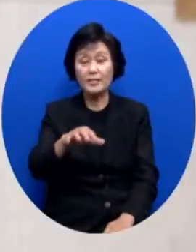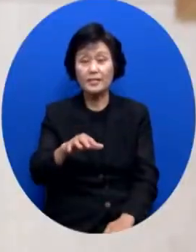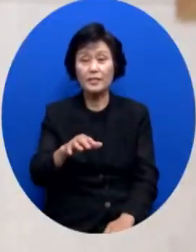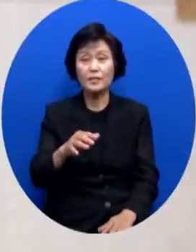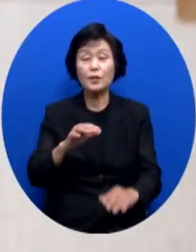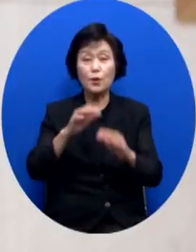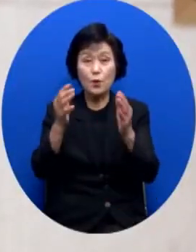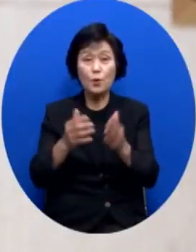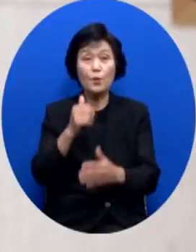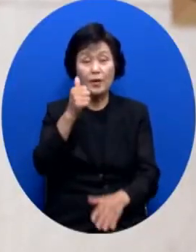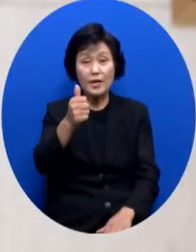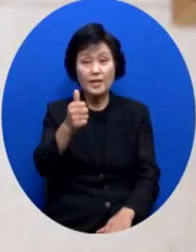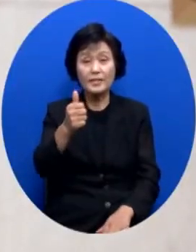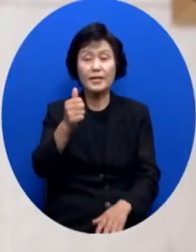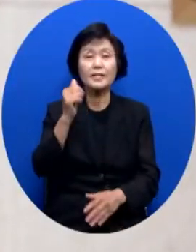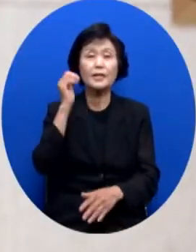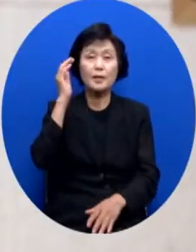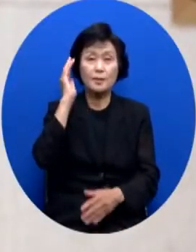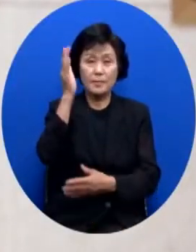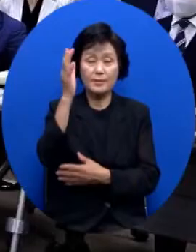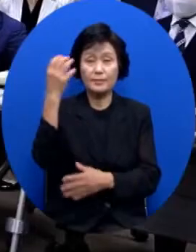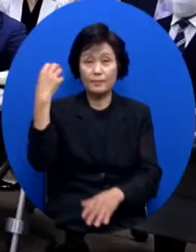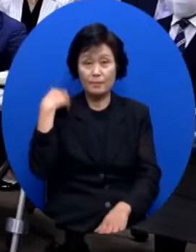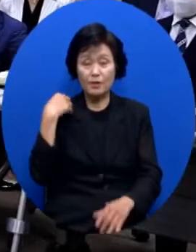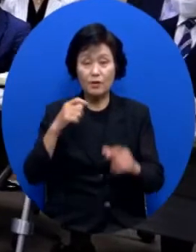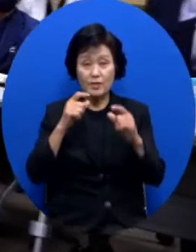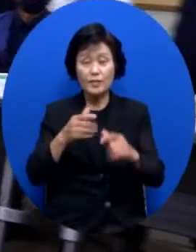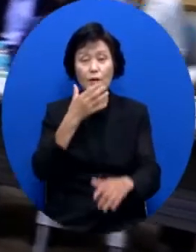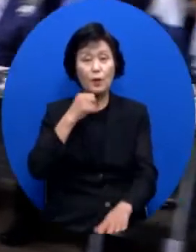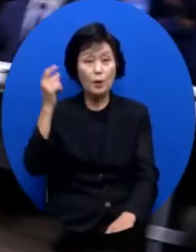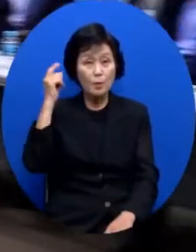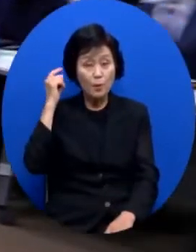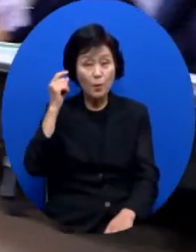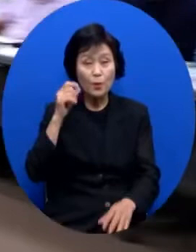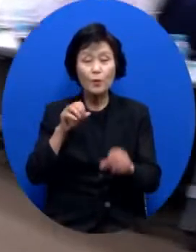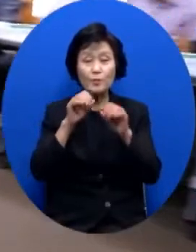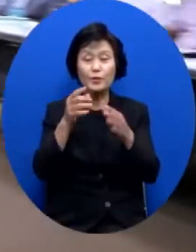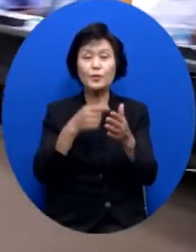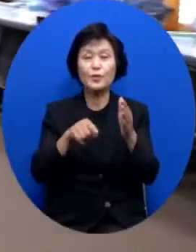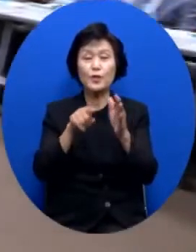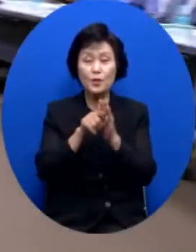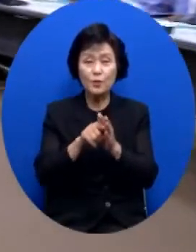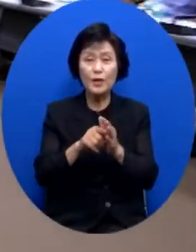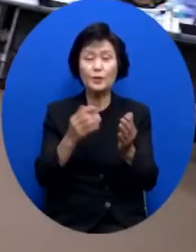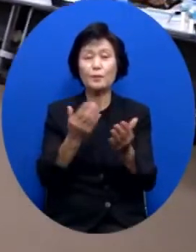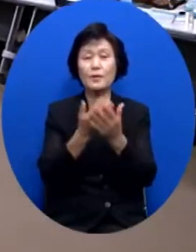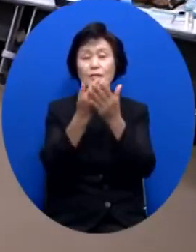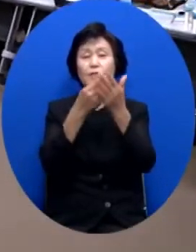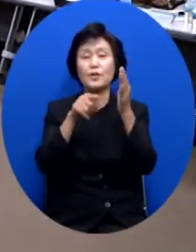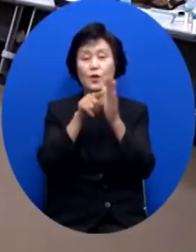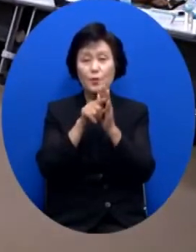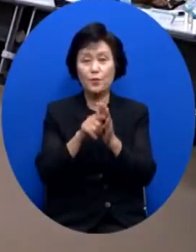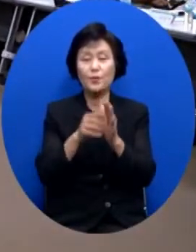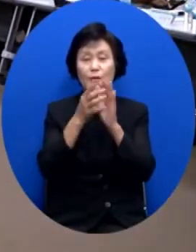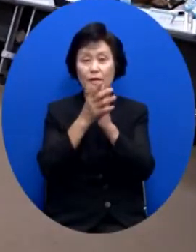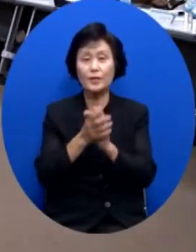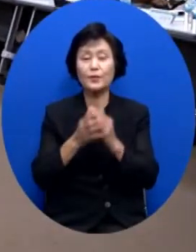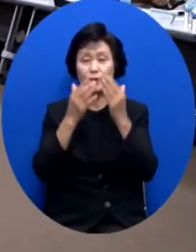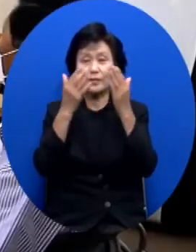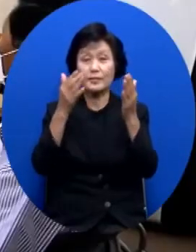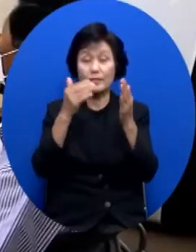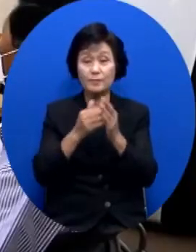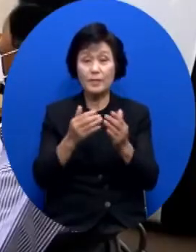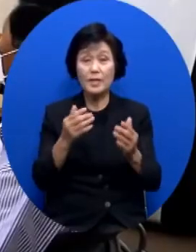조종 출 목사가 말씀을 전하고 지역 복음화와 발전을 위해 기도하는 시간을 가졌습니다 이어 강진원 군수 와 지역